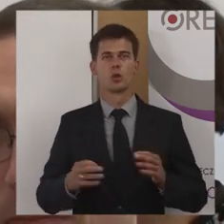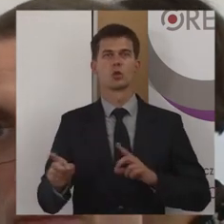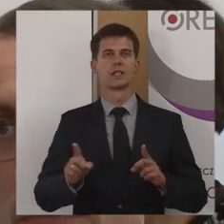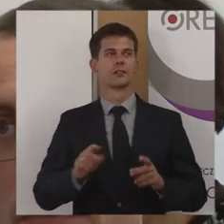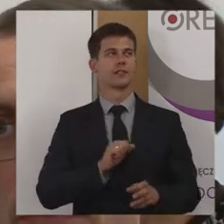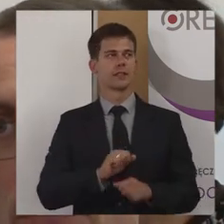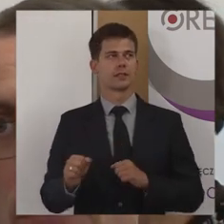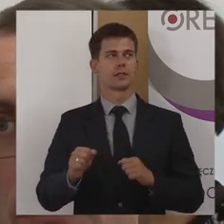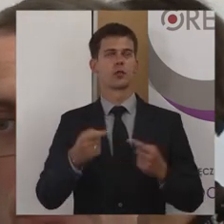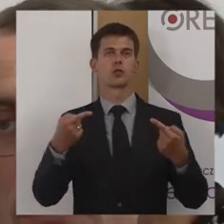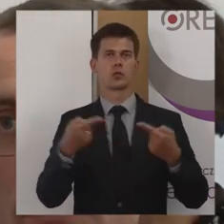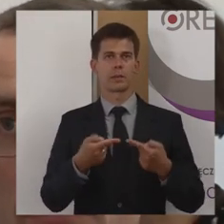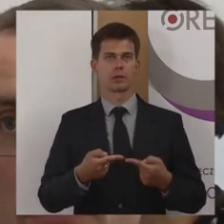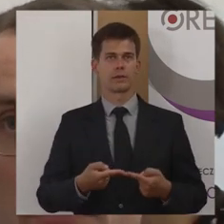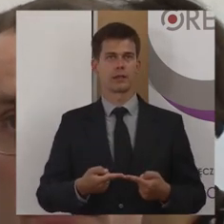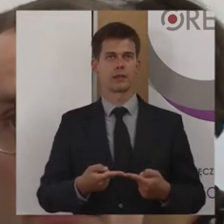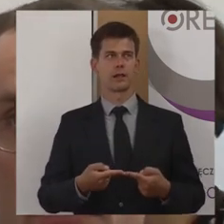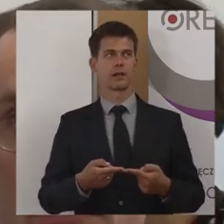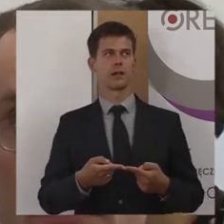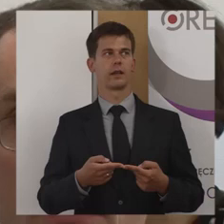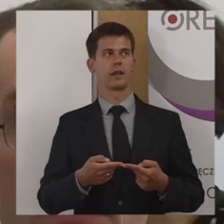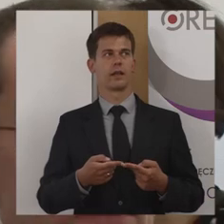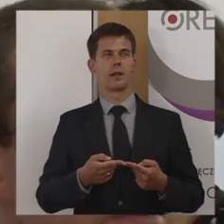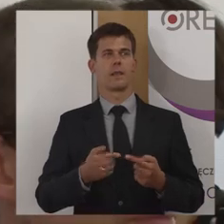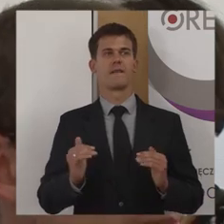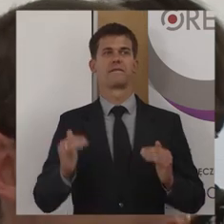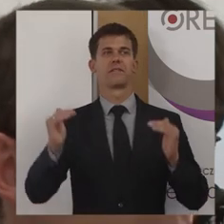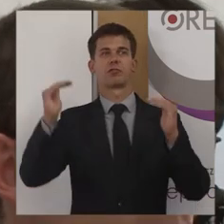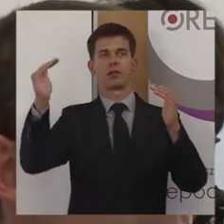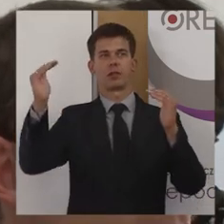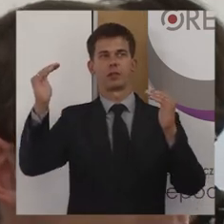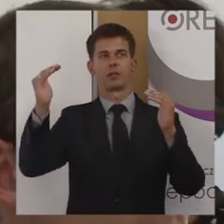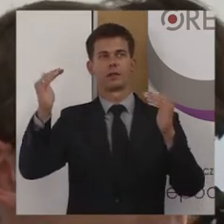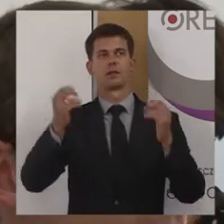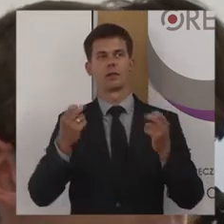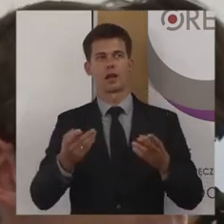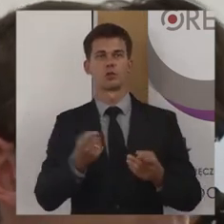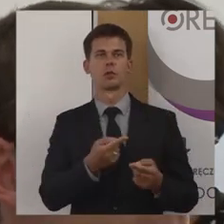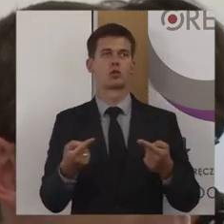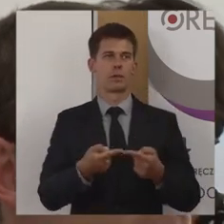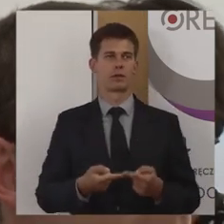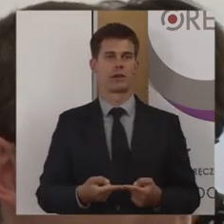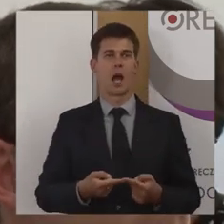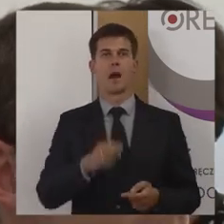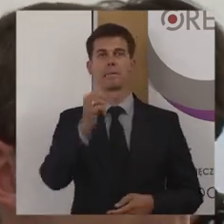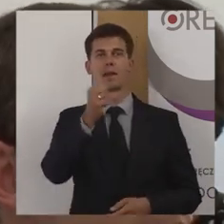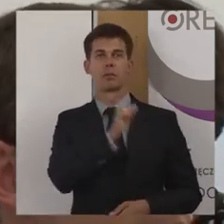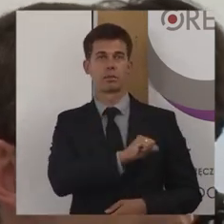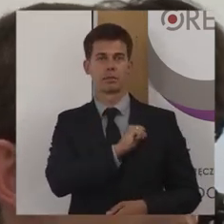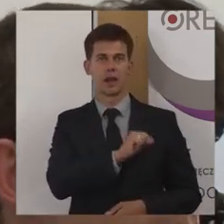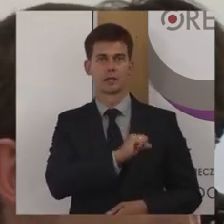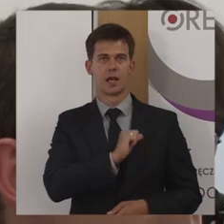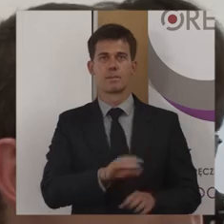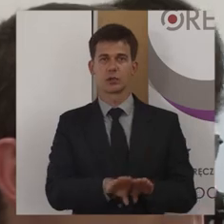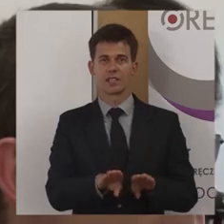możliwa coraz bardziej możliwa do zastosowania na wyższych etapach edukacyjnych, prawda? Czyli w pierwszej klasie podstawówki moim zdaniem w ogóle nic się